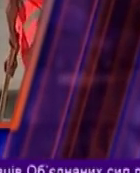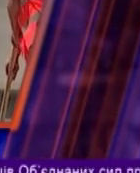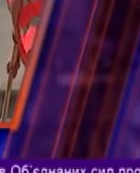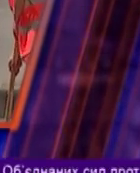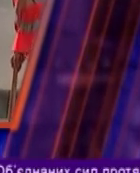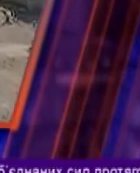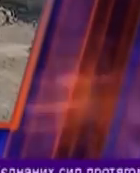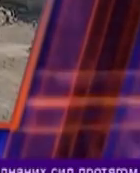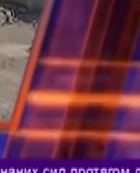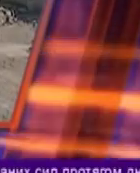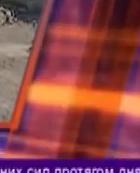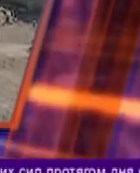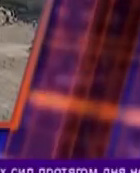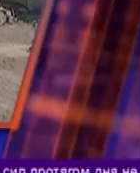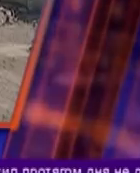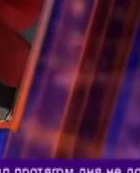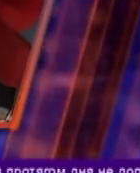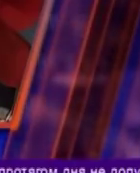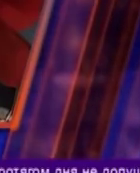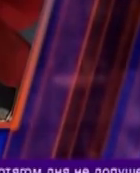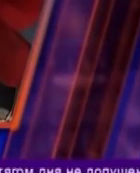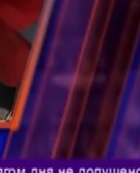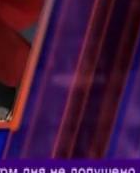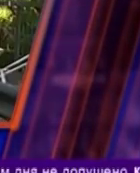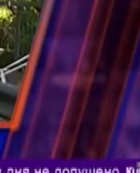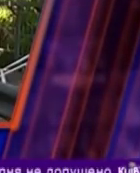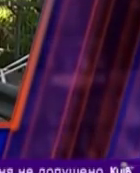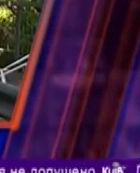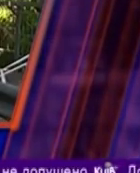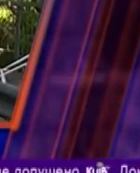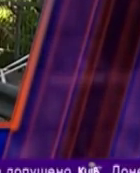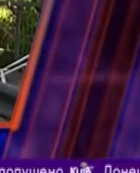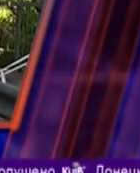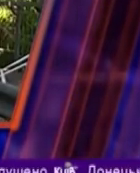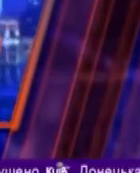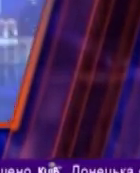не втомились. У столиці реконструюють стратегічну переправу та найстаріший віадук.